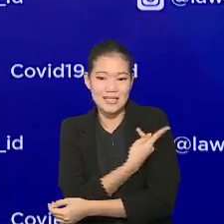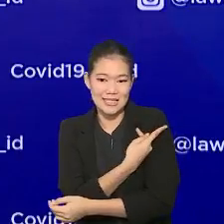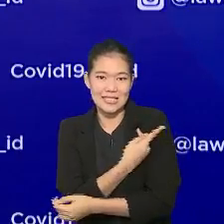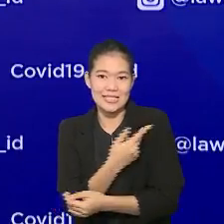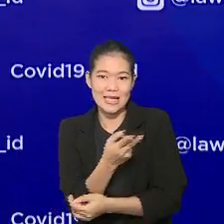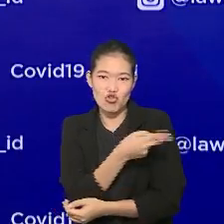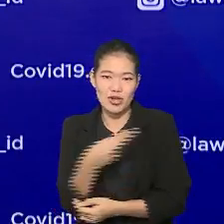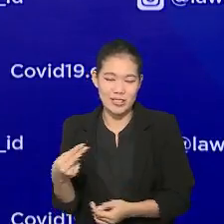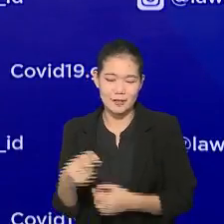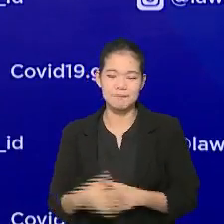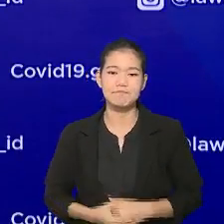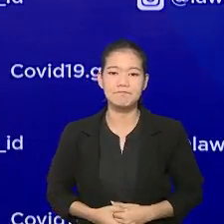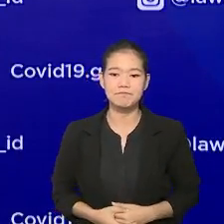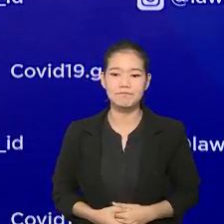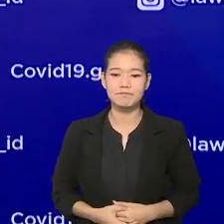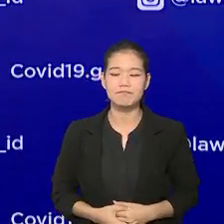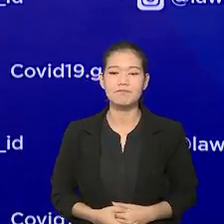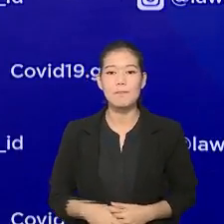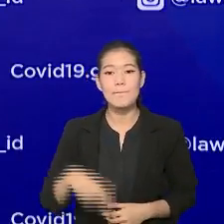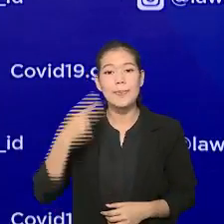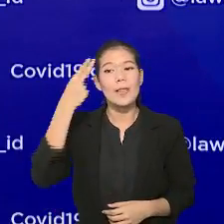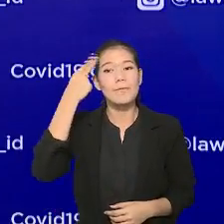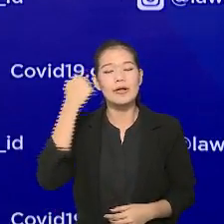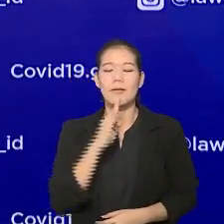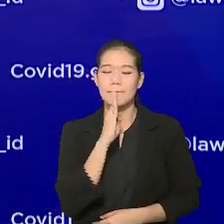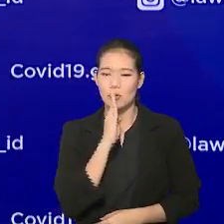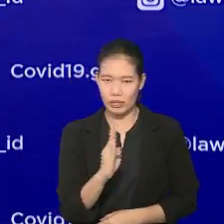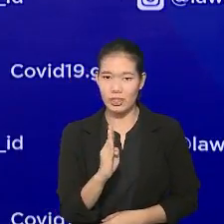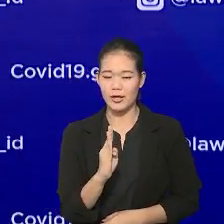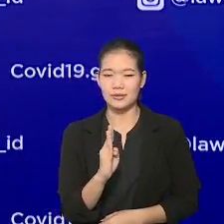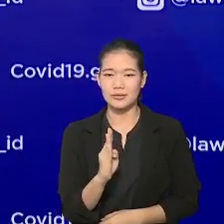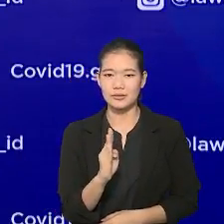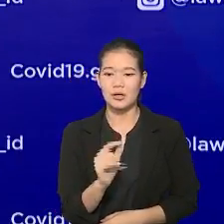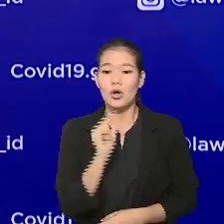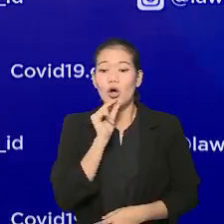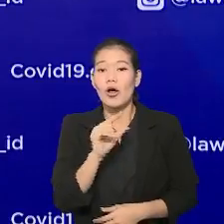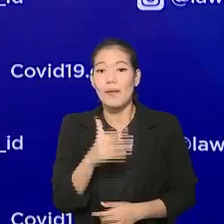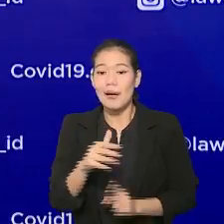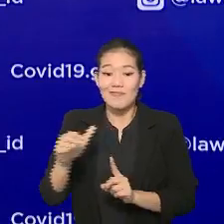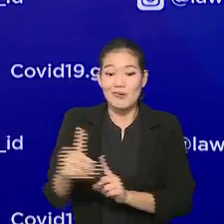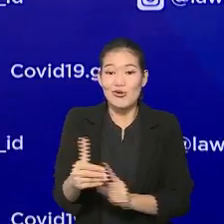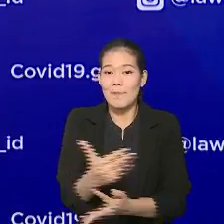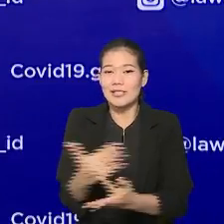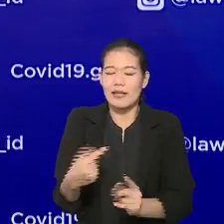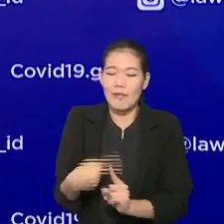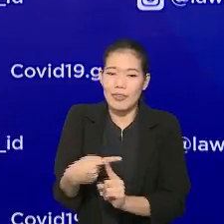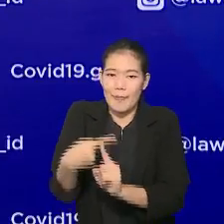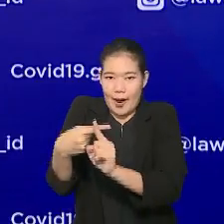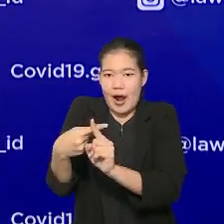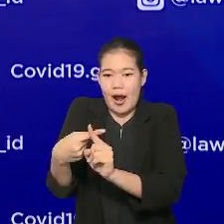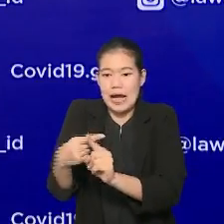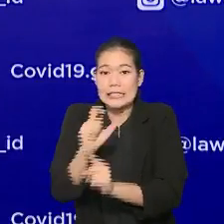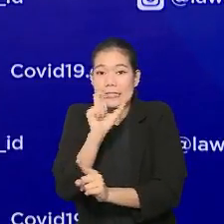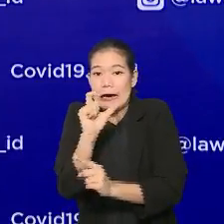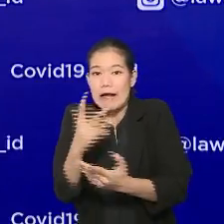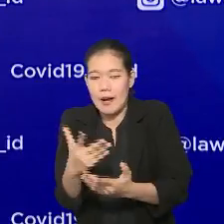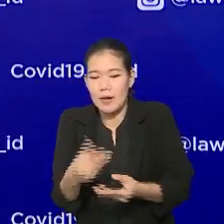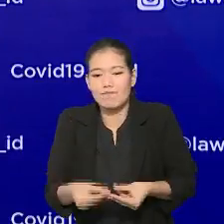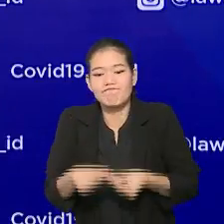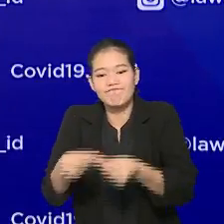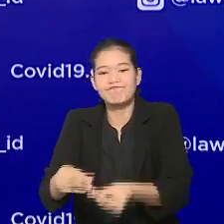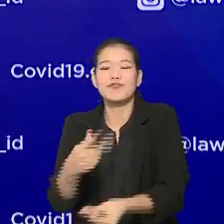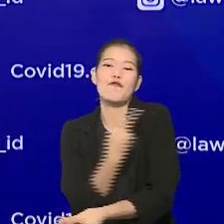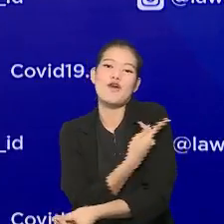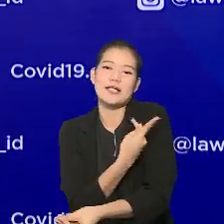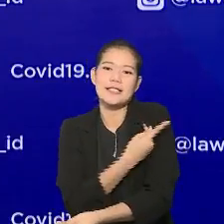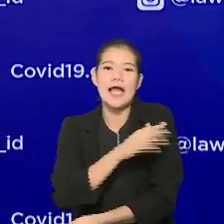di Indonesia. Pemerintah berkomitmen untuk meningkatkan perlindungan kepada masyarakat melalui pemberian